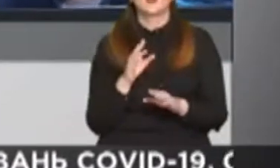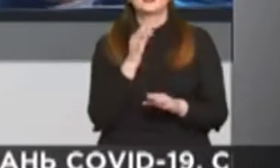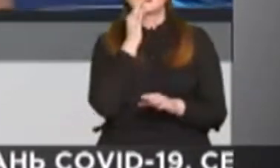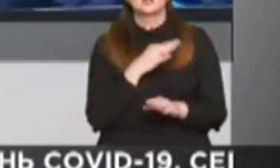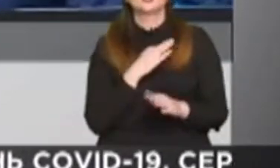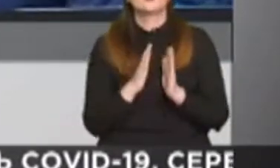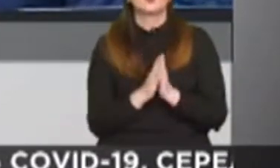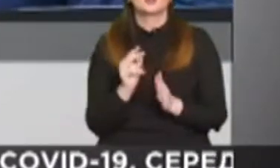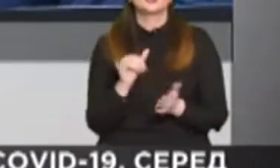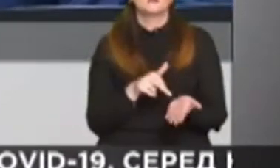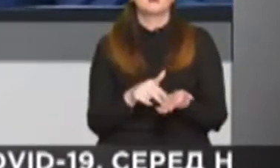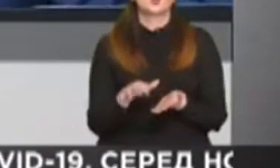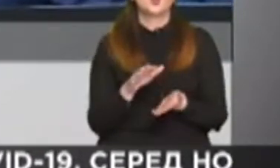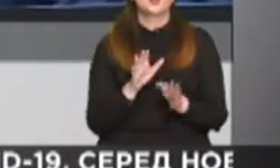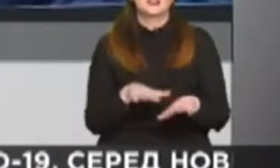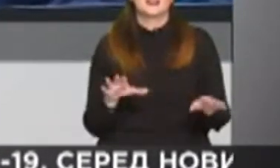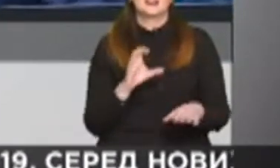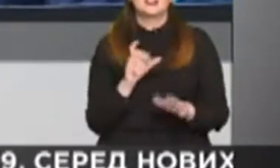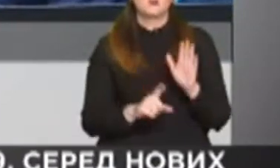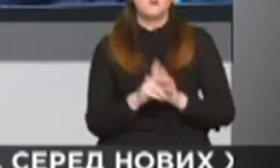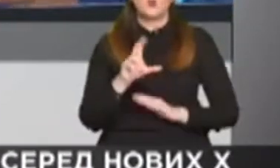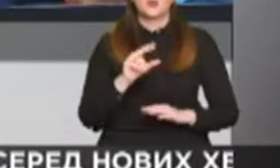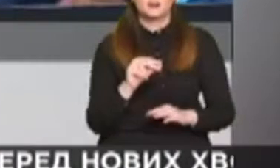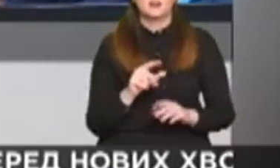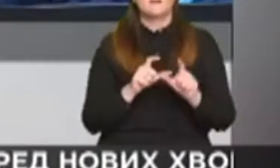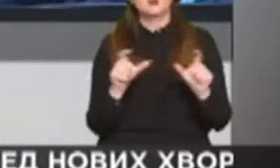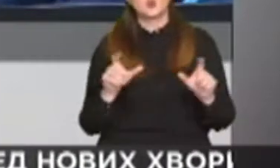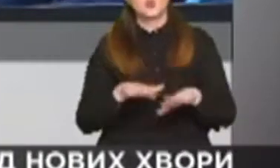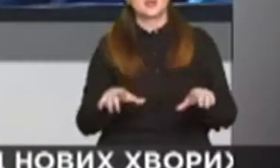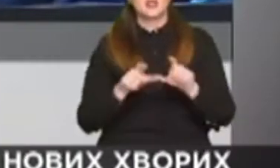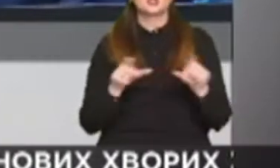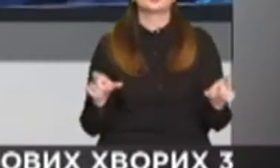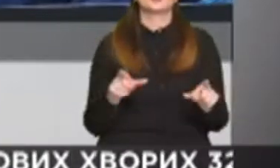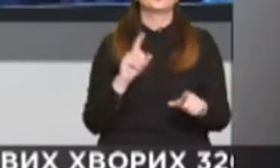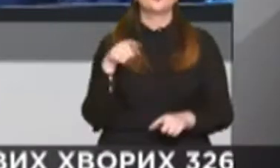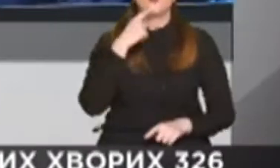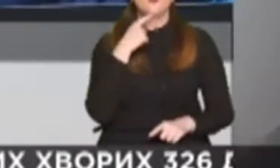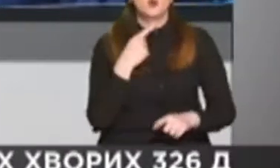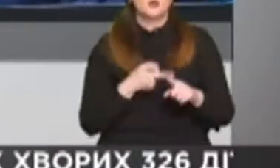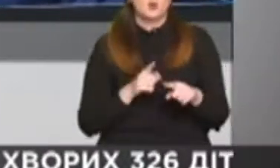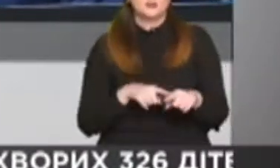чи підуть діти з понеділка у школи і дитячі садочки? Що про це говорять у КМДА?